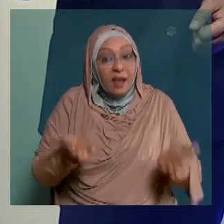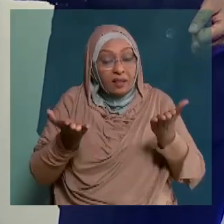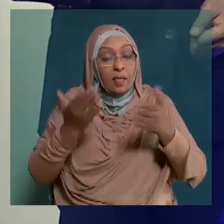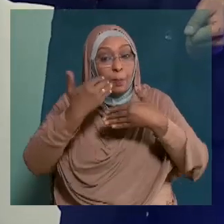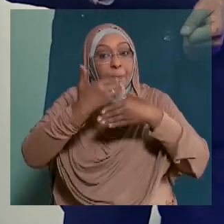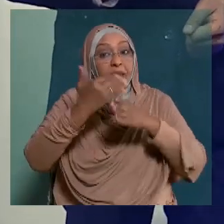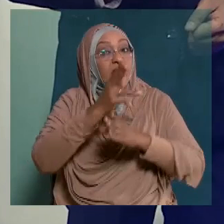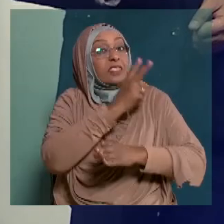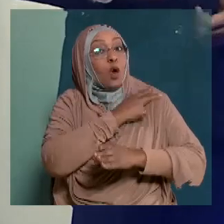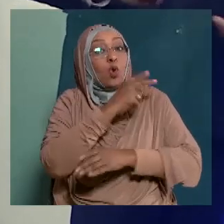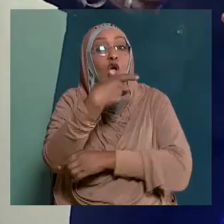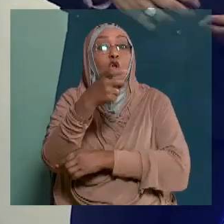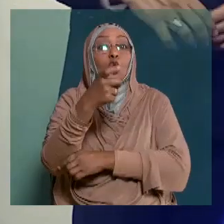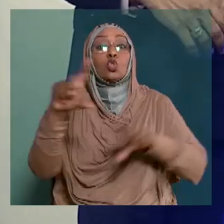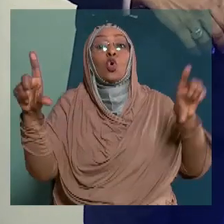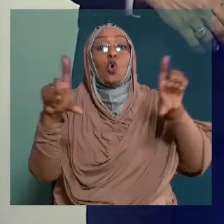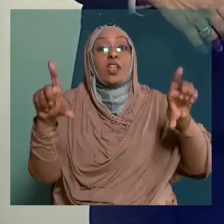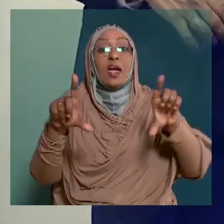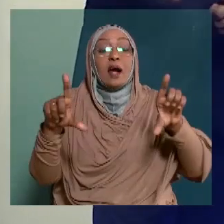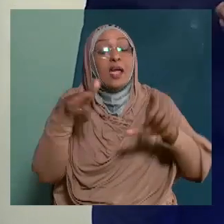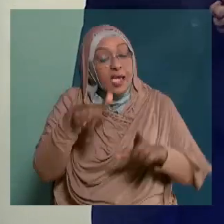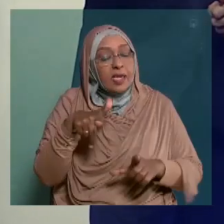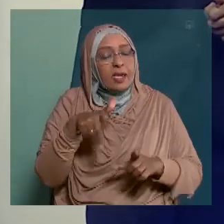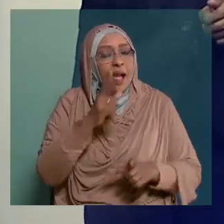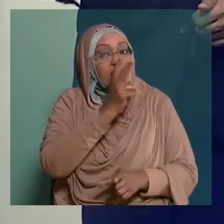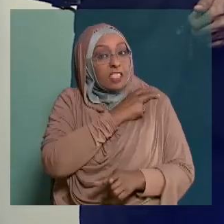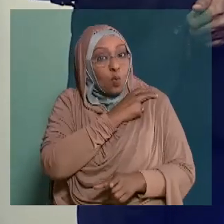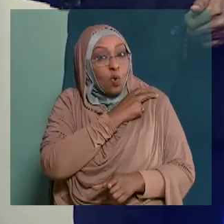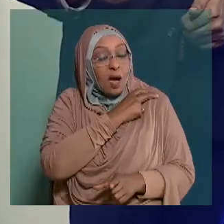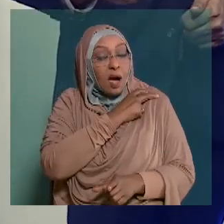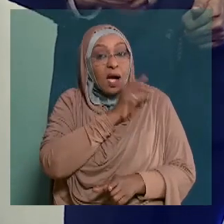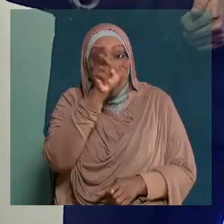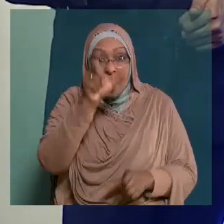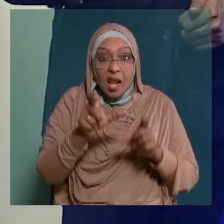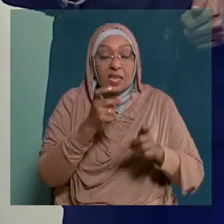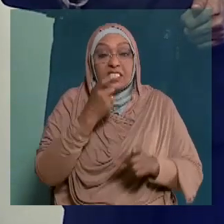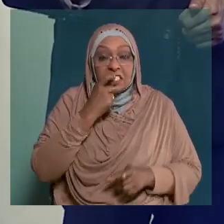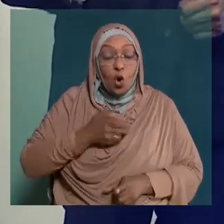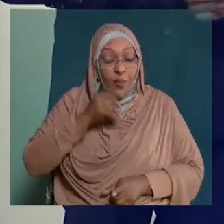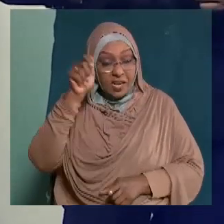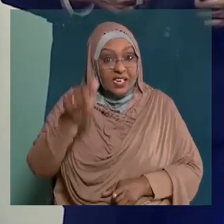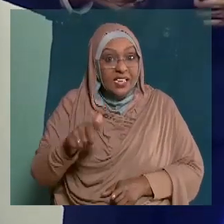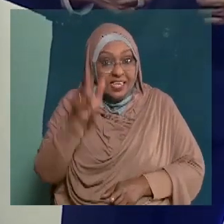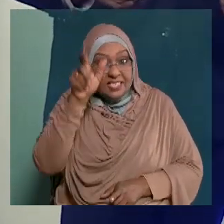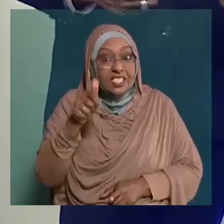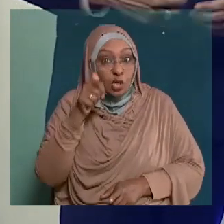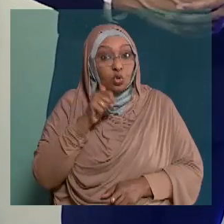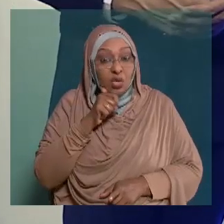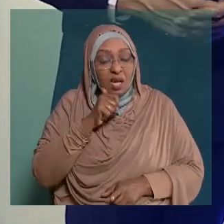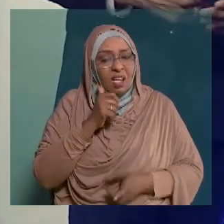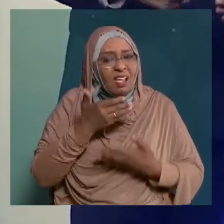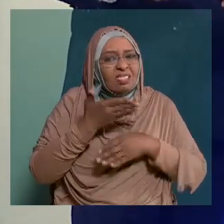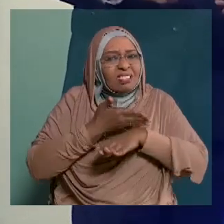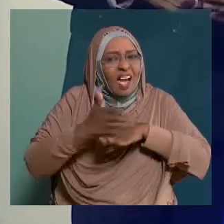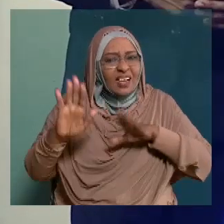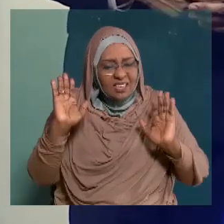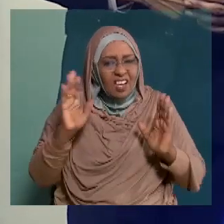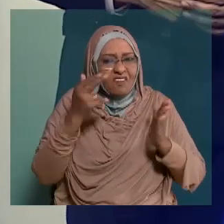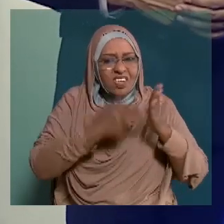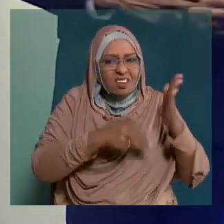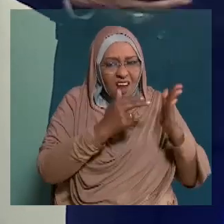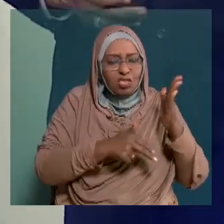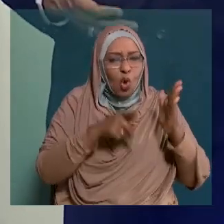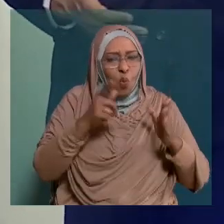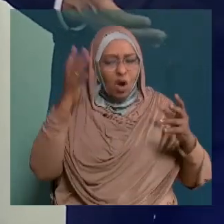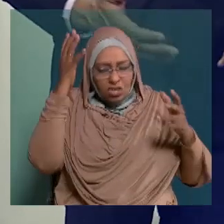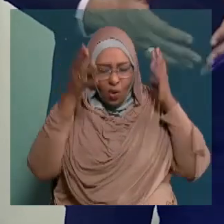دولة إلكترونية، وهي دولة تقوم على أن الضائع من عمر الإنسان السوداني هدرا في إجرائيات وشواغل